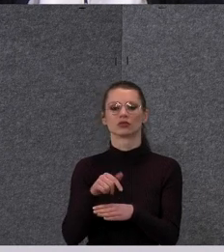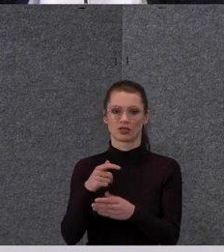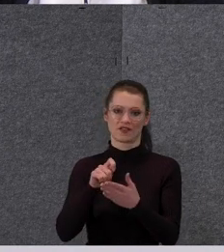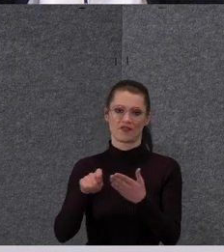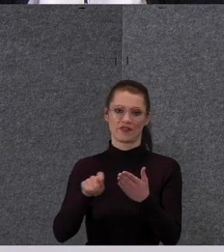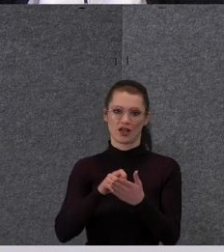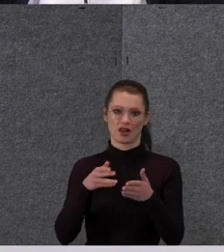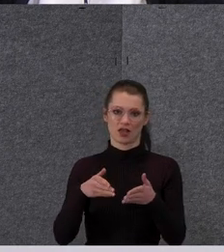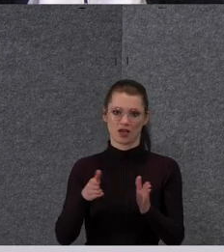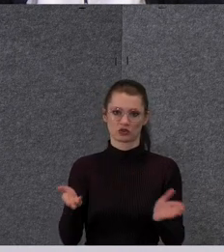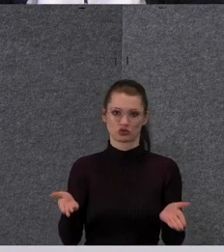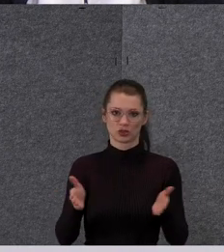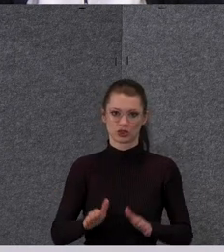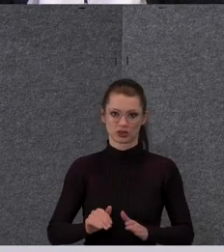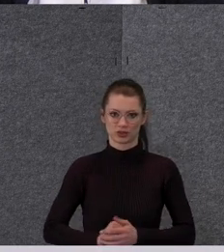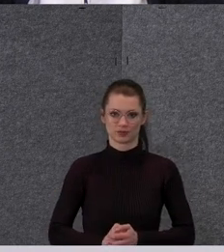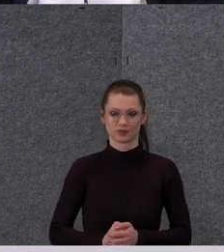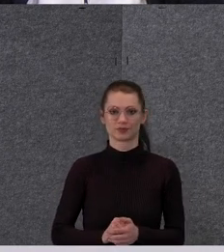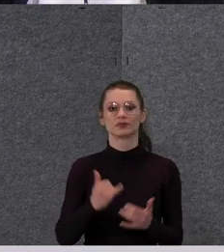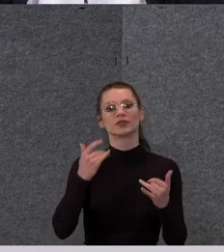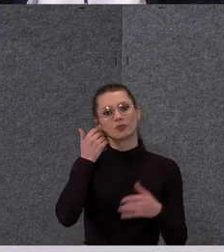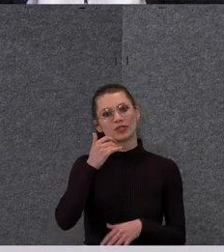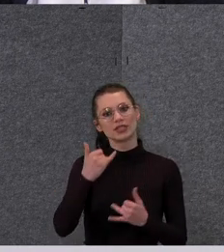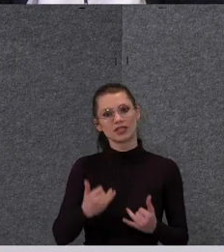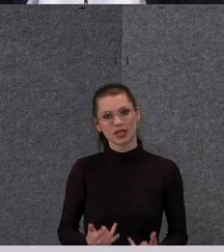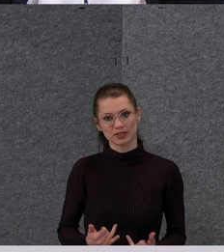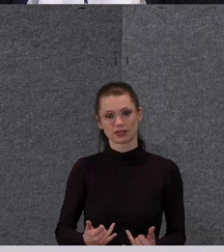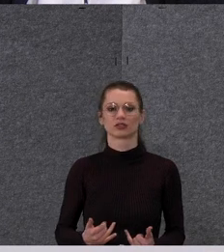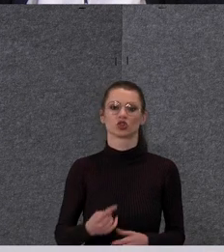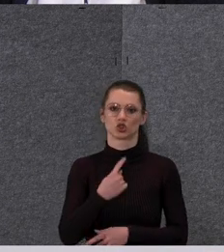Bitte gebt jetzt noch eure Stimmen ab.